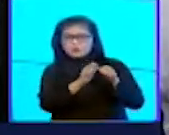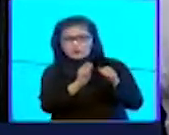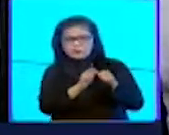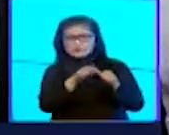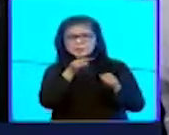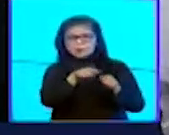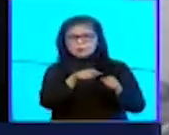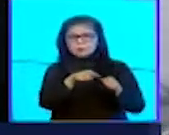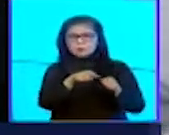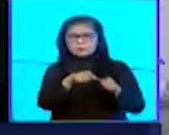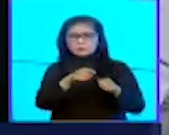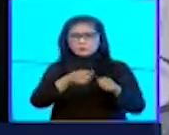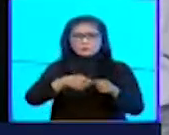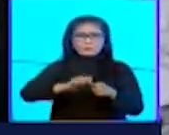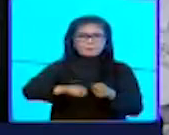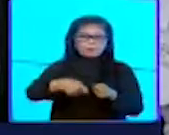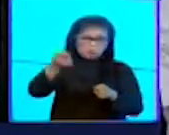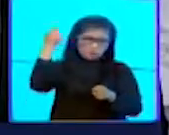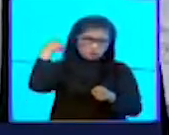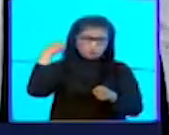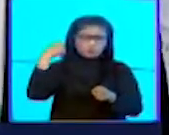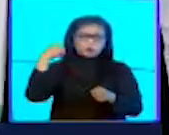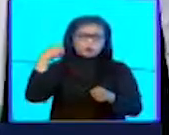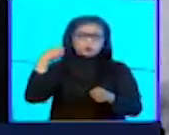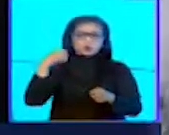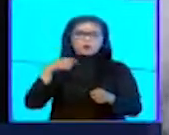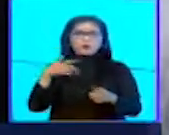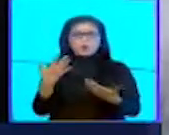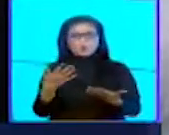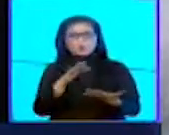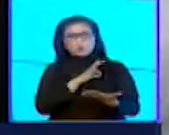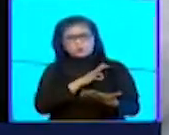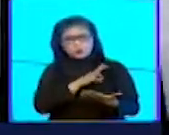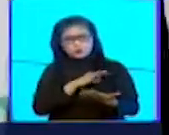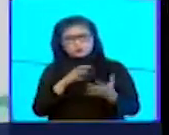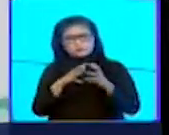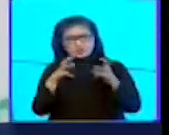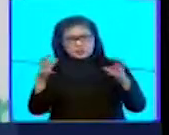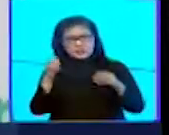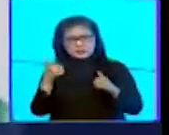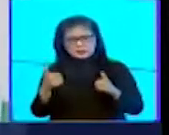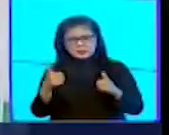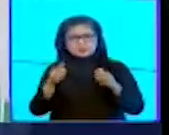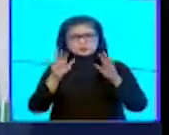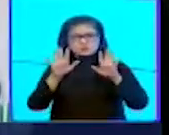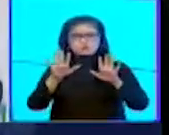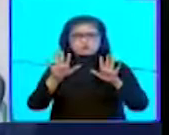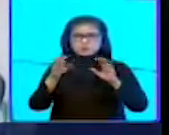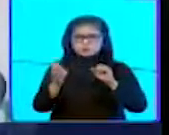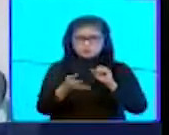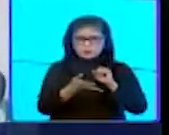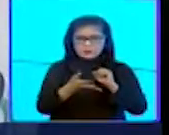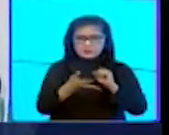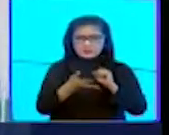sampai ada yang tadi 6 juta, bahkan ada yang hampir 10 juta rupiah. Jadi bagi para kaum rebahan yang